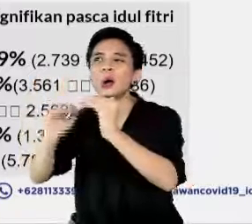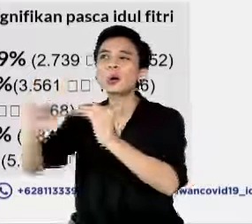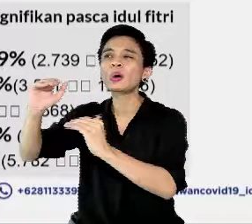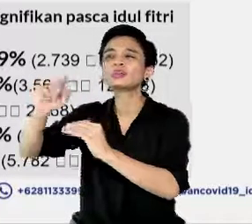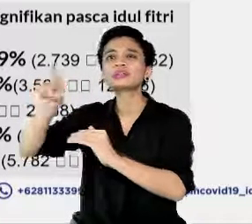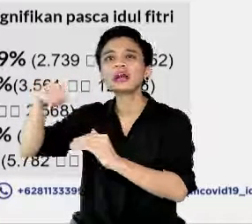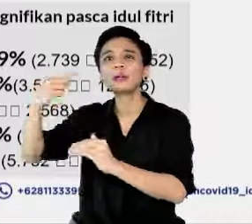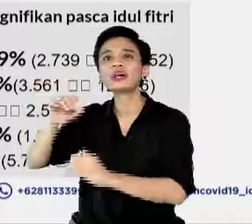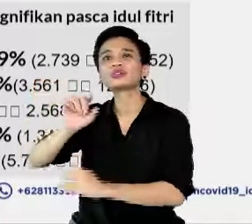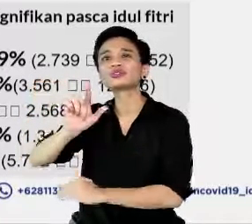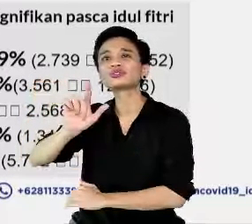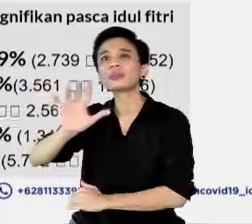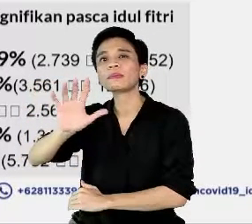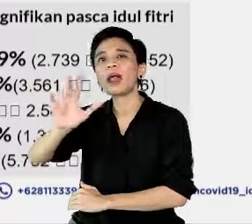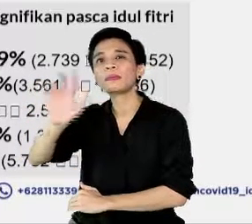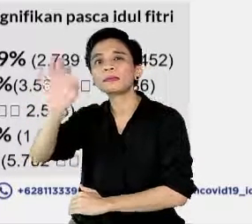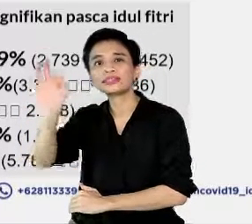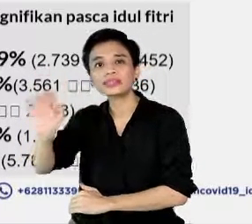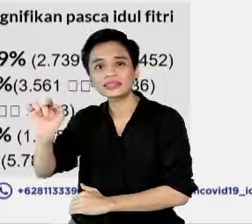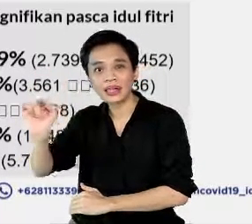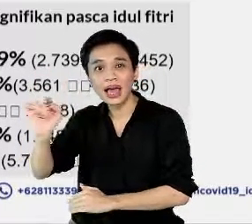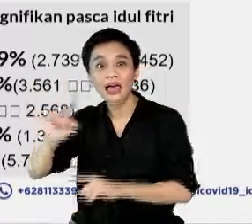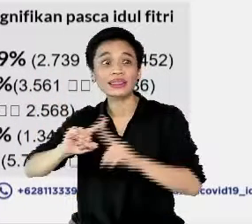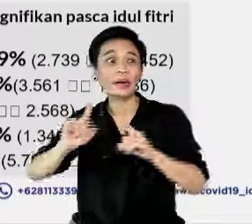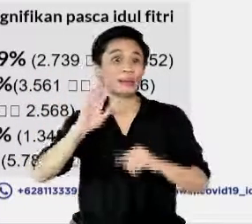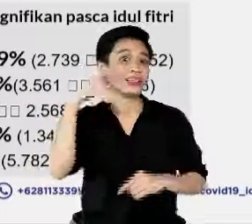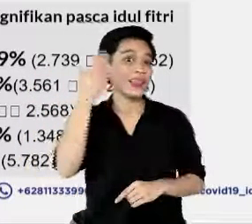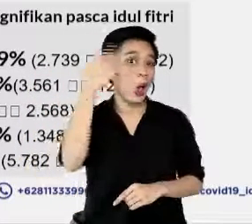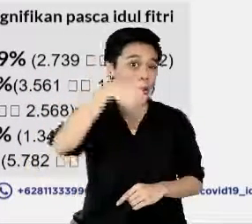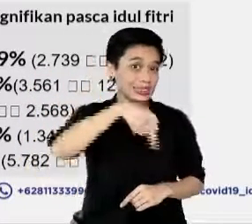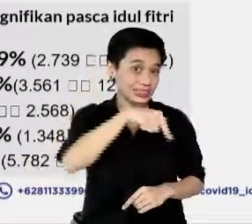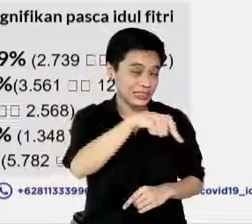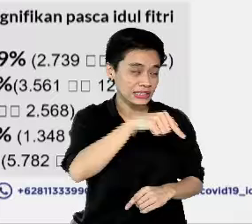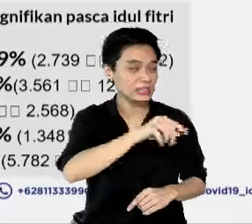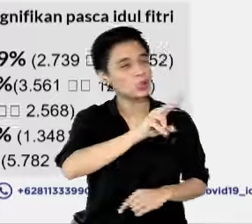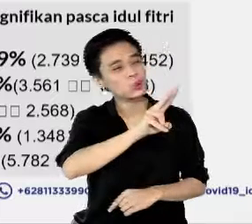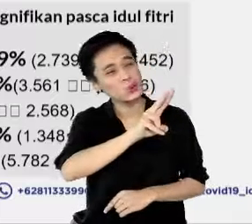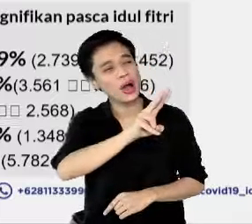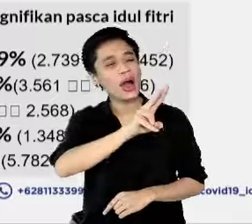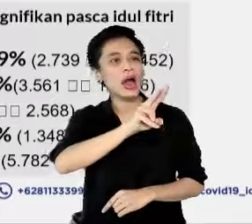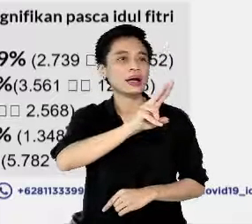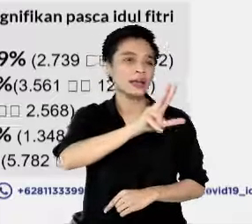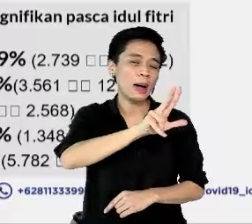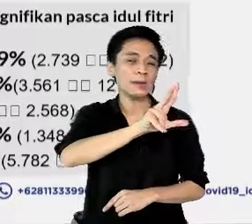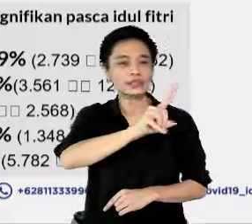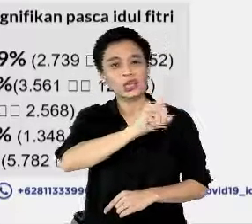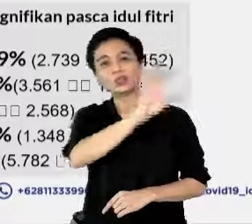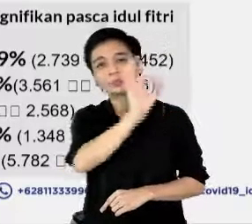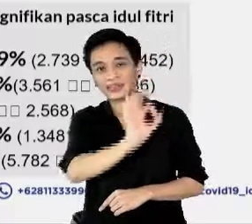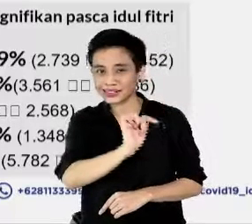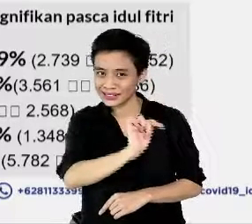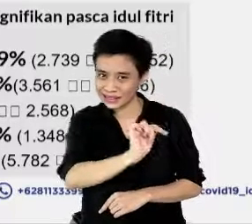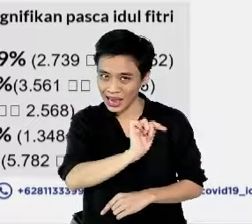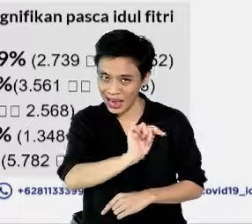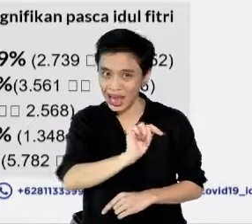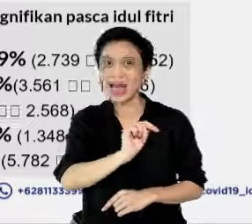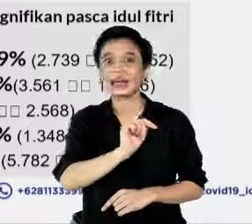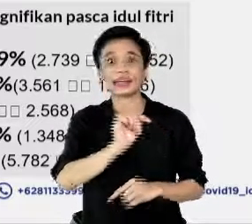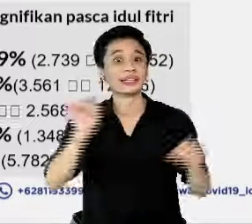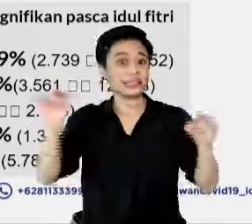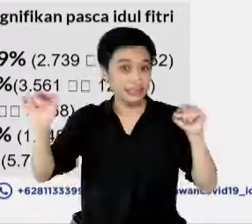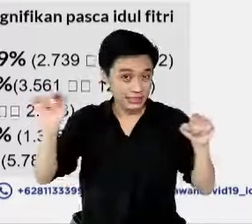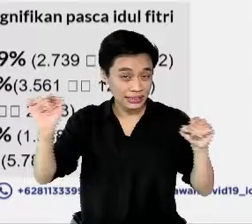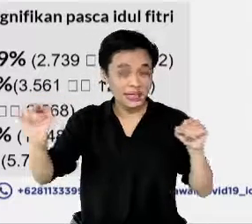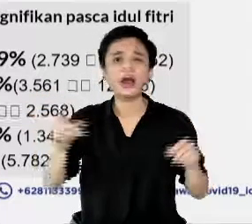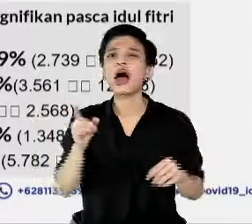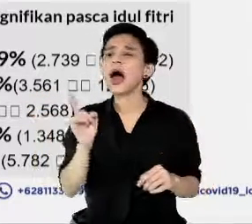hingga 758 persen sedangkan di tahun ini sebesar 281 persen Hal ini dapat terjadi